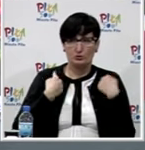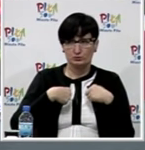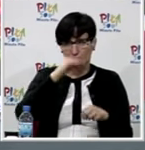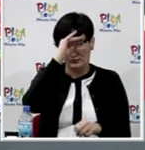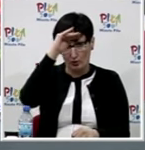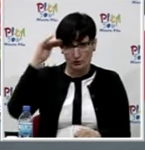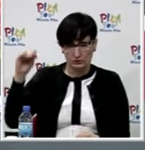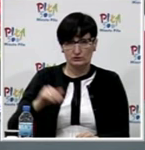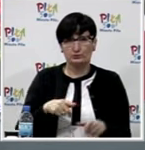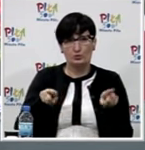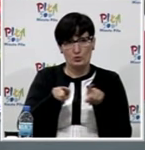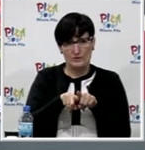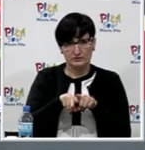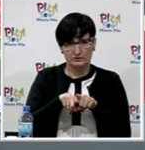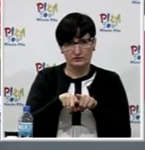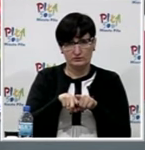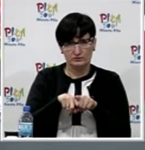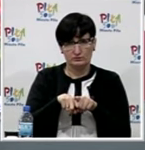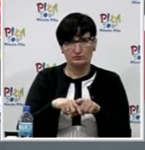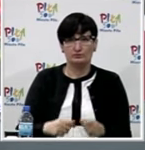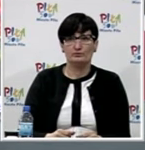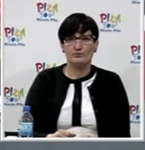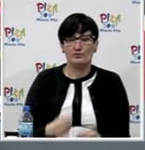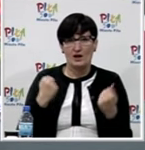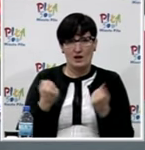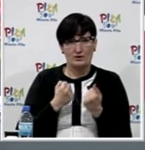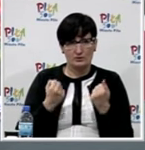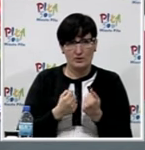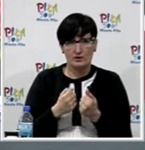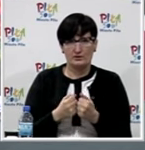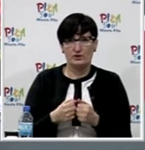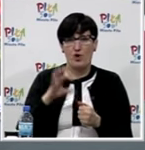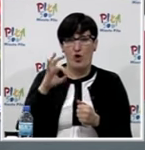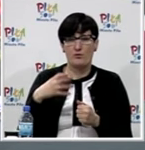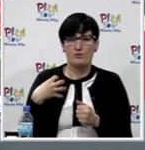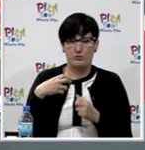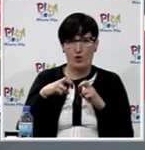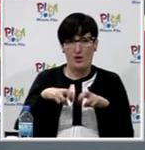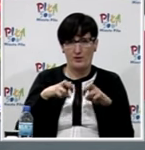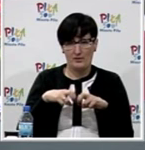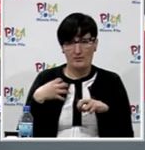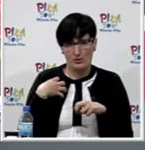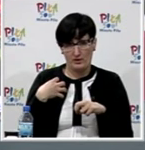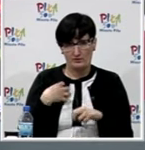również realizowaliśmy działania w zakresie problematyki, o której wspomniałam na początku.